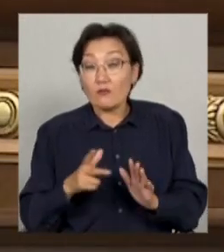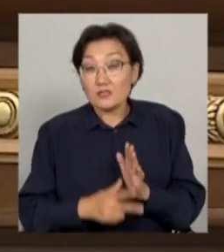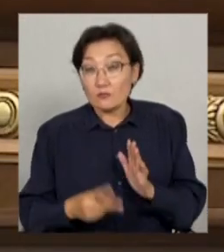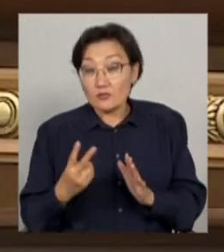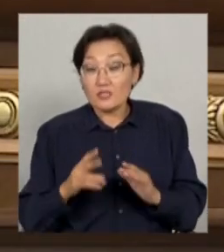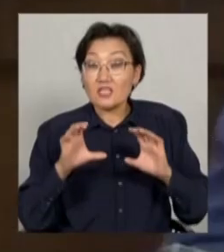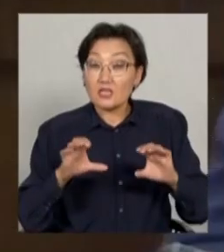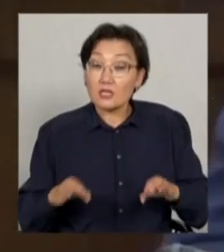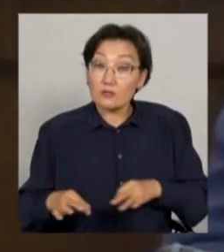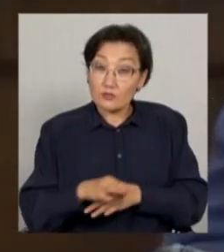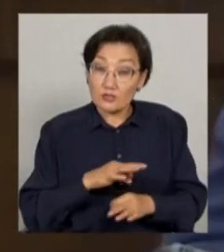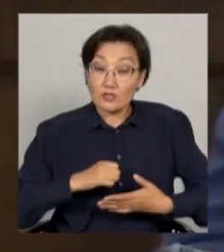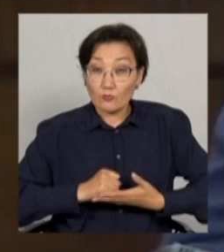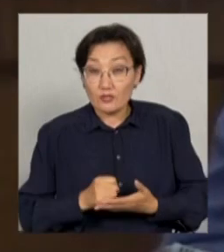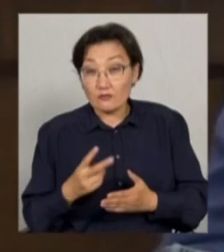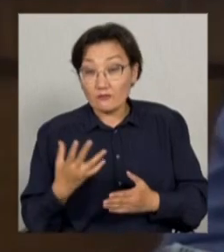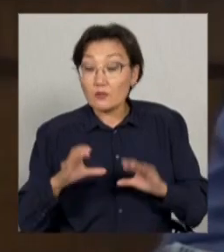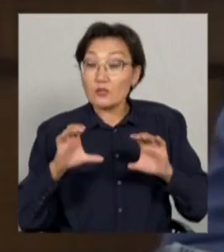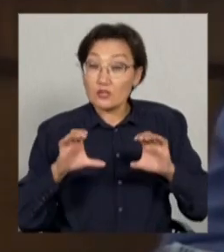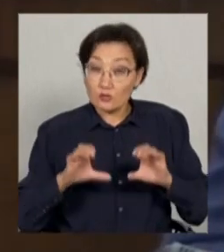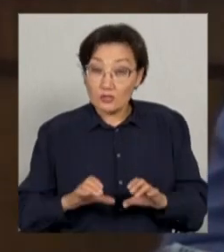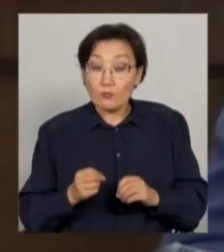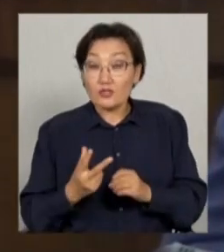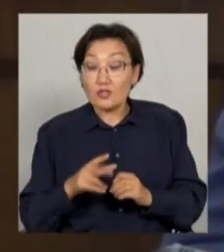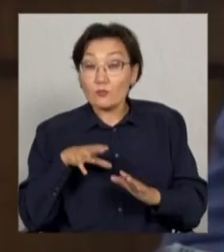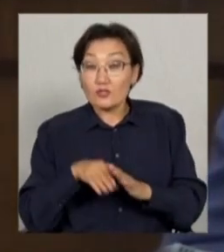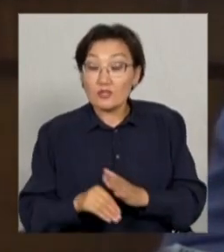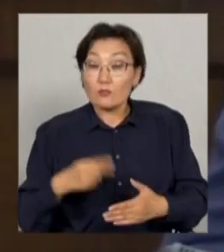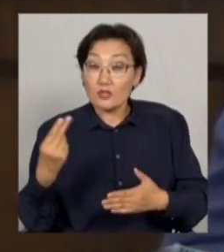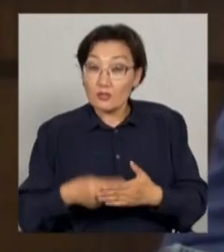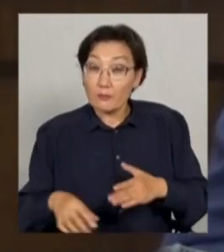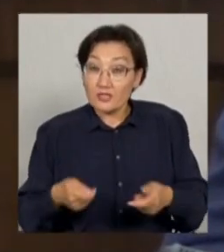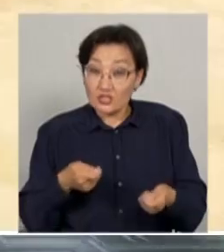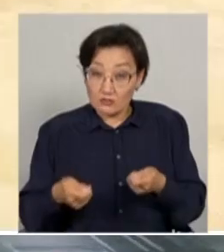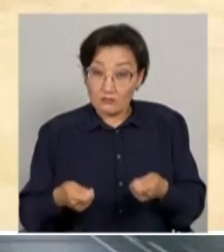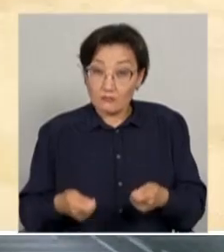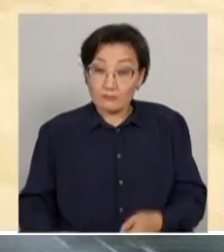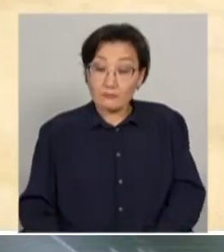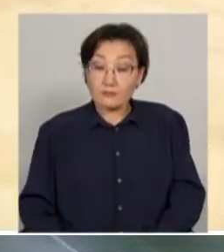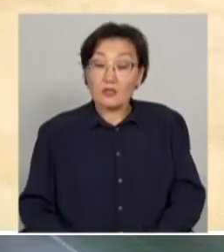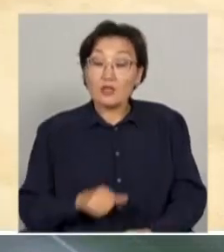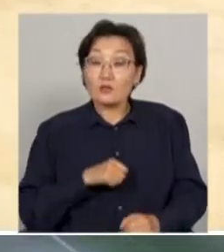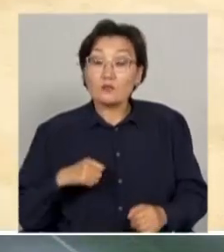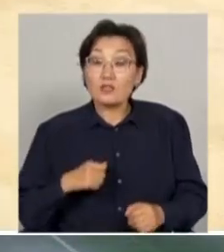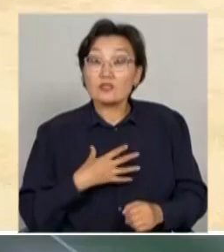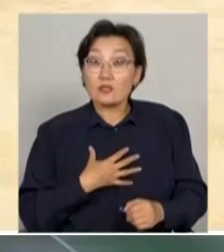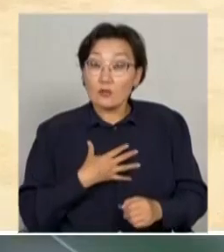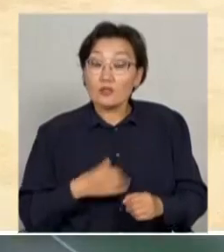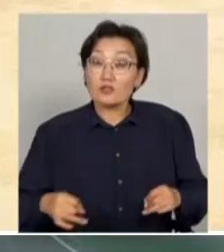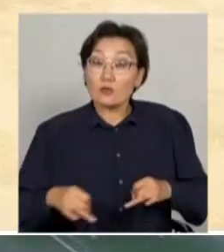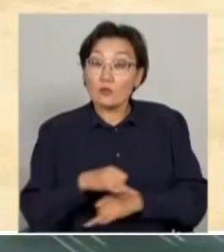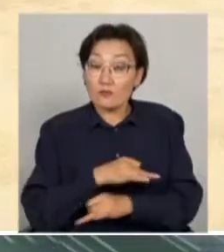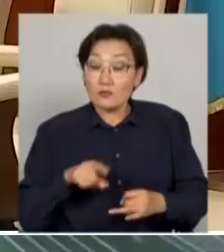82 законопроекта. Принято 25 законов. 13 из них подписал президент. Одним из наиболее ярких и